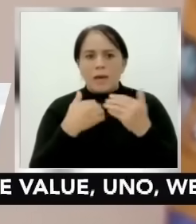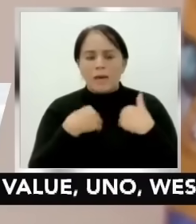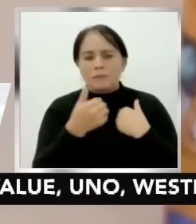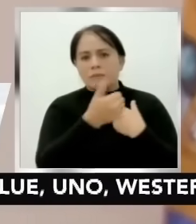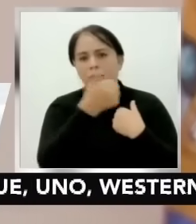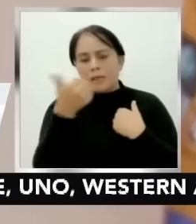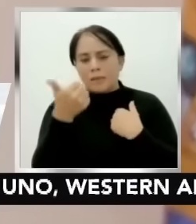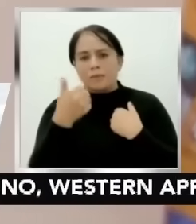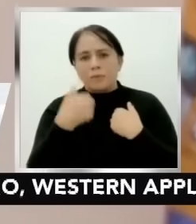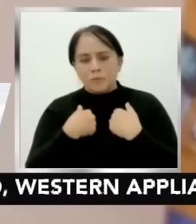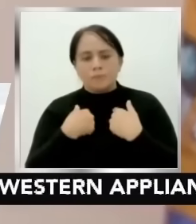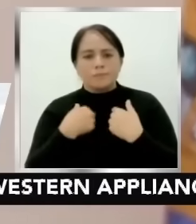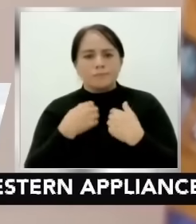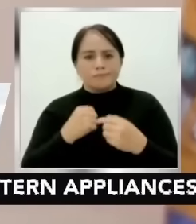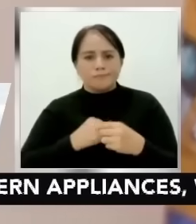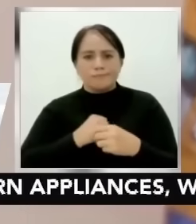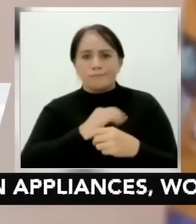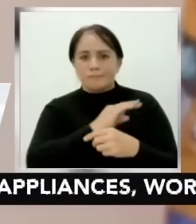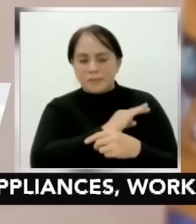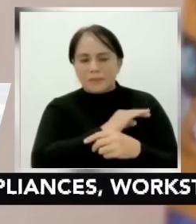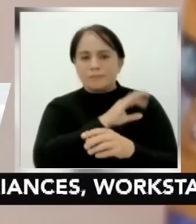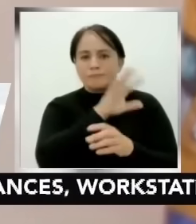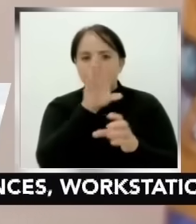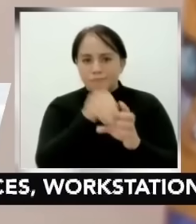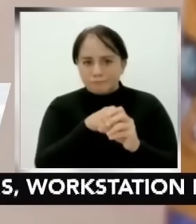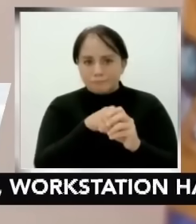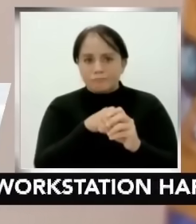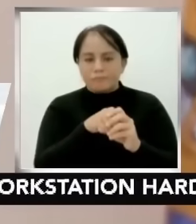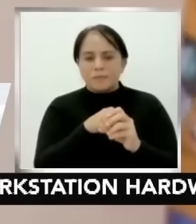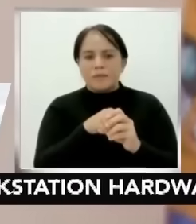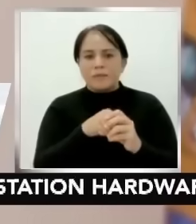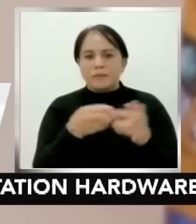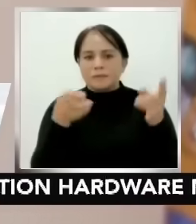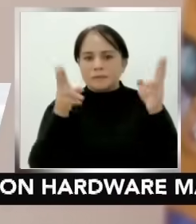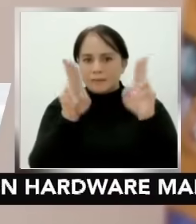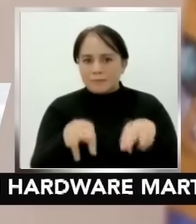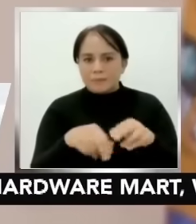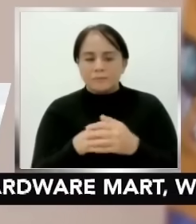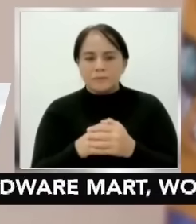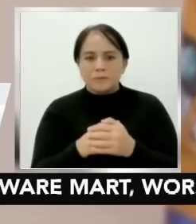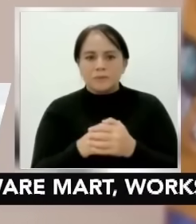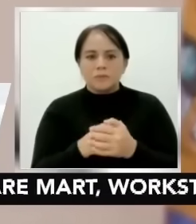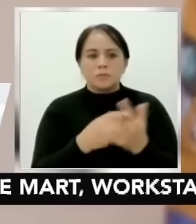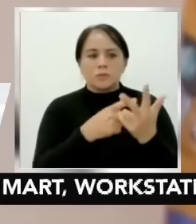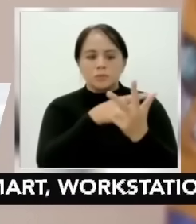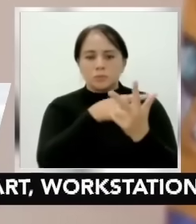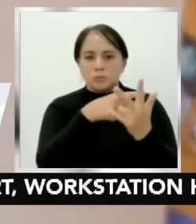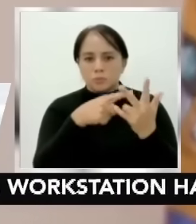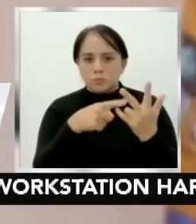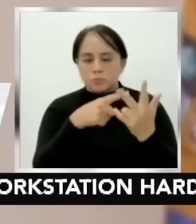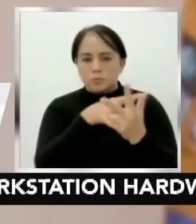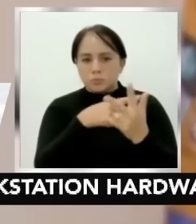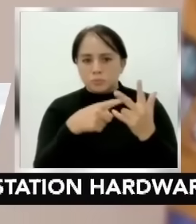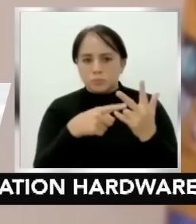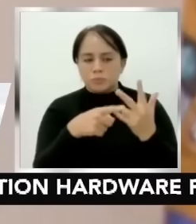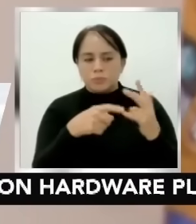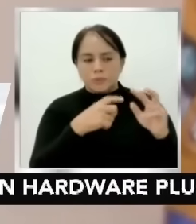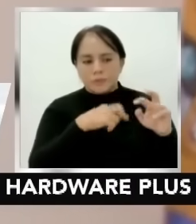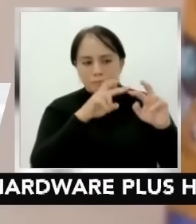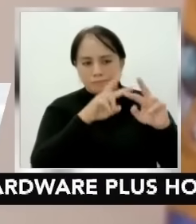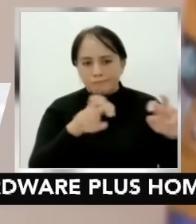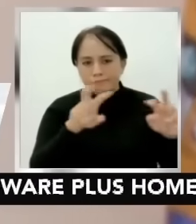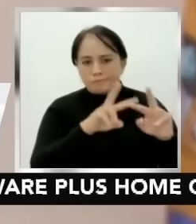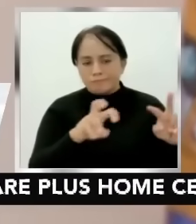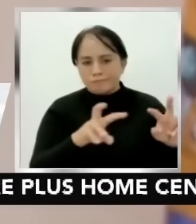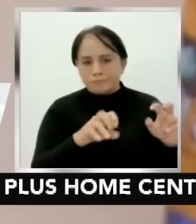na involved dun sa incident po. So bali tatlo po yung under investigation po ng OTS.